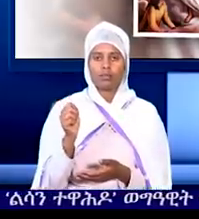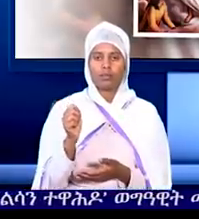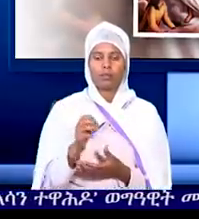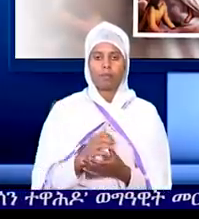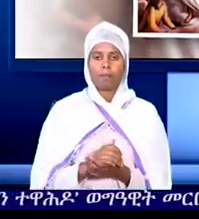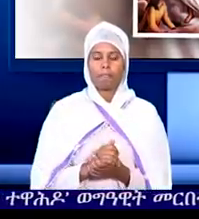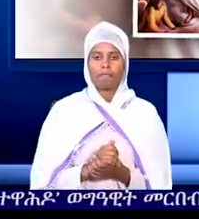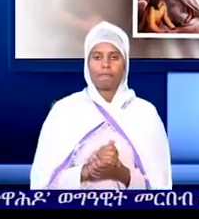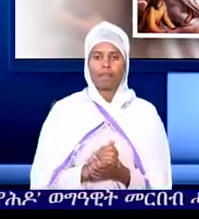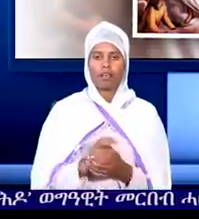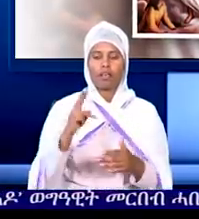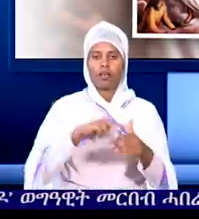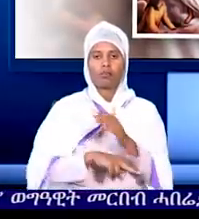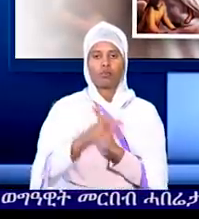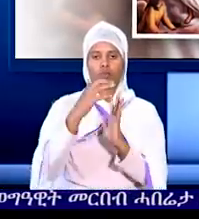99